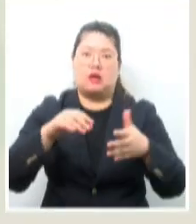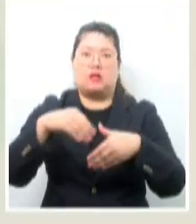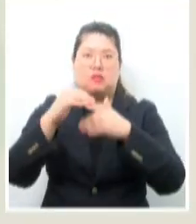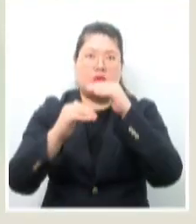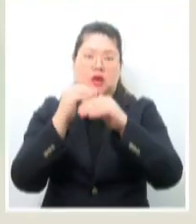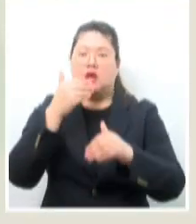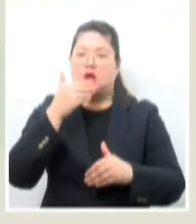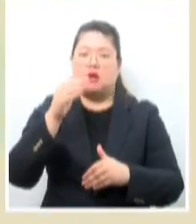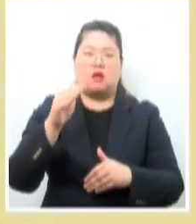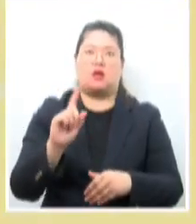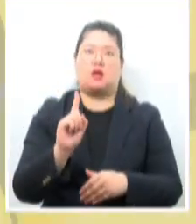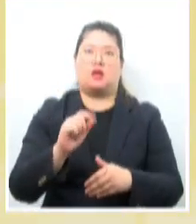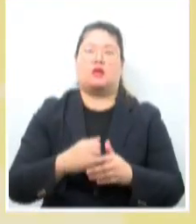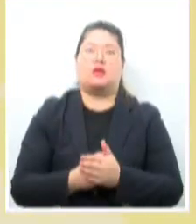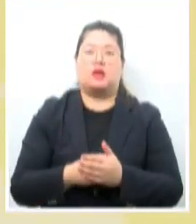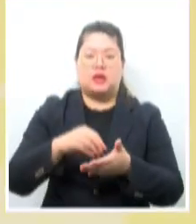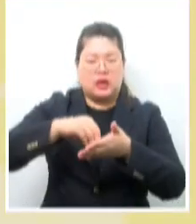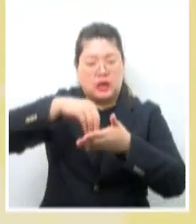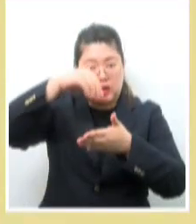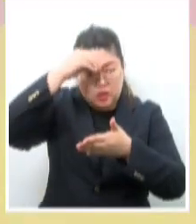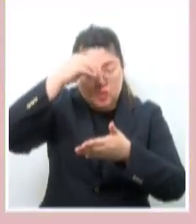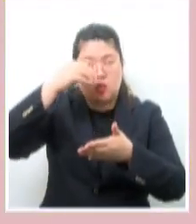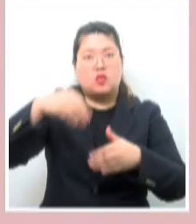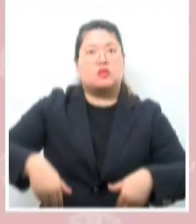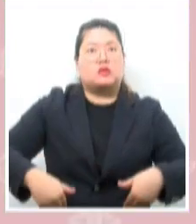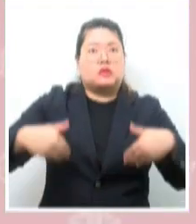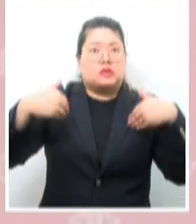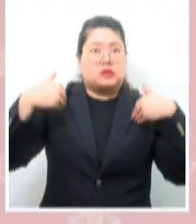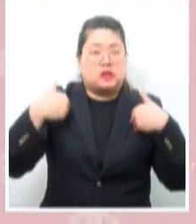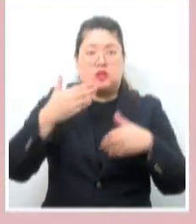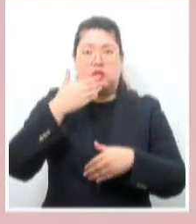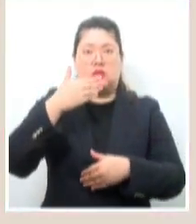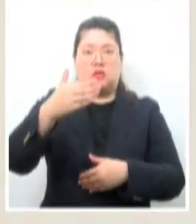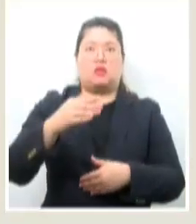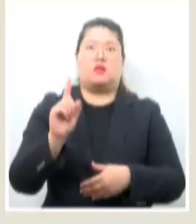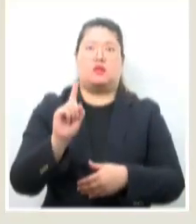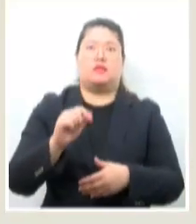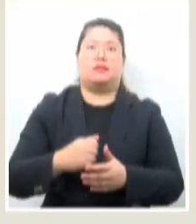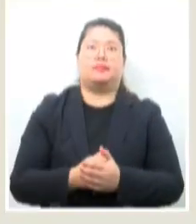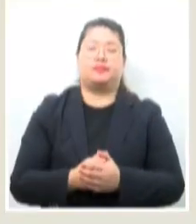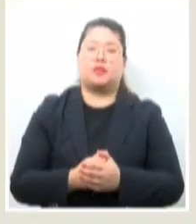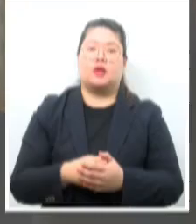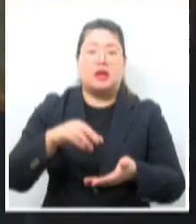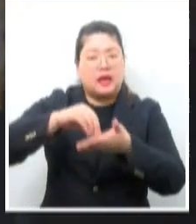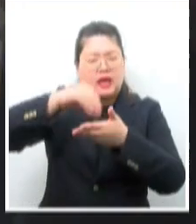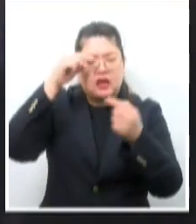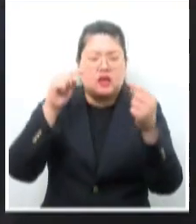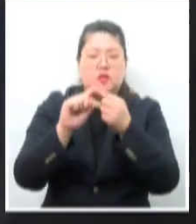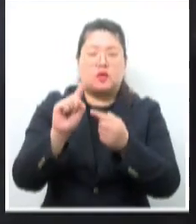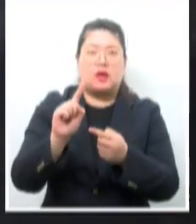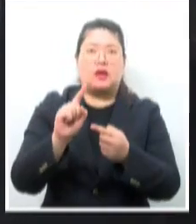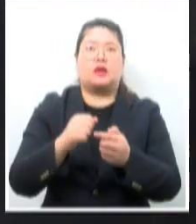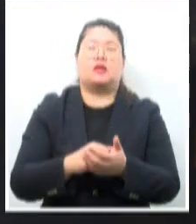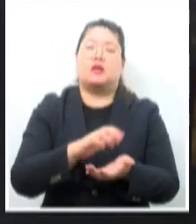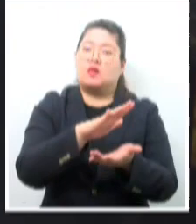งยืน Local Learning Space and Lifelong Learning Ecosystem เป็นการจัดการเรียนรู้ที่โรงเรียน